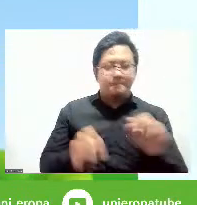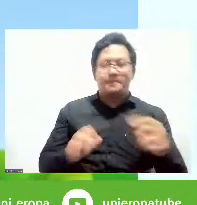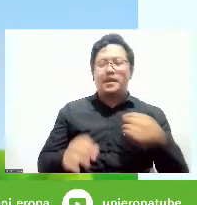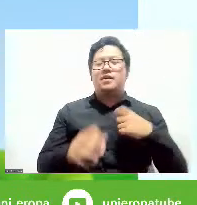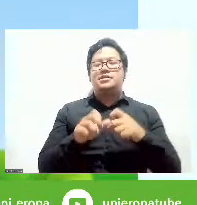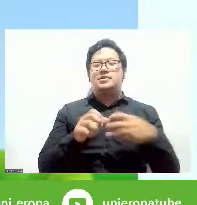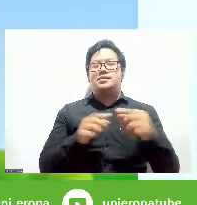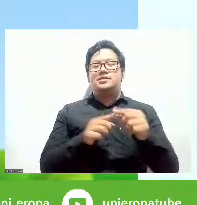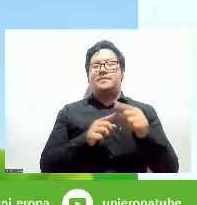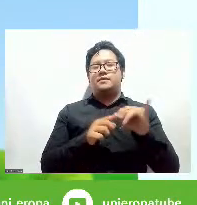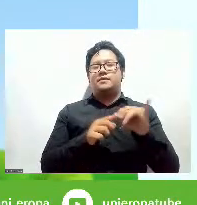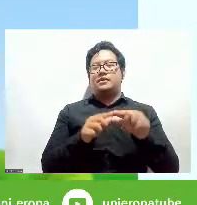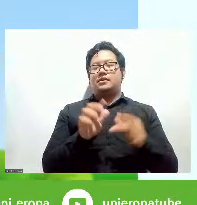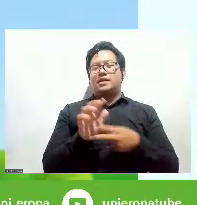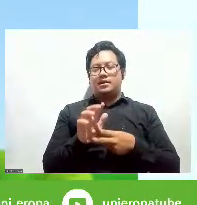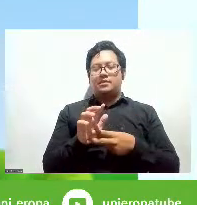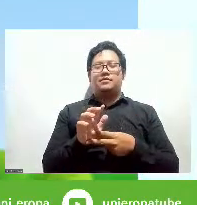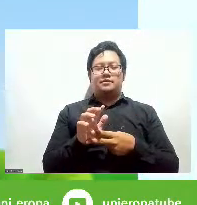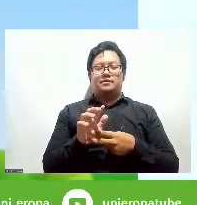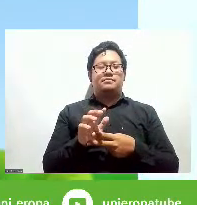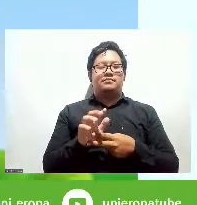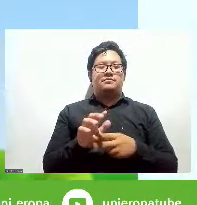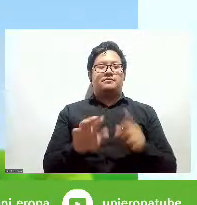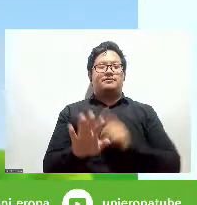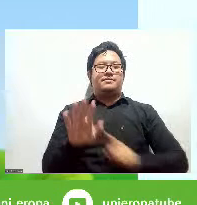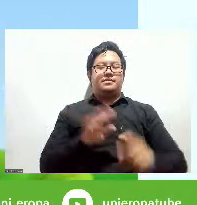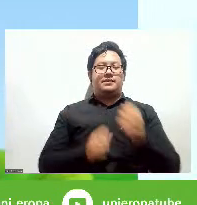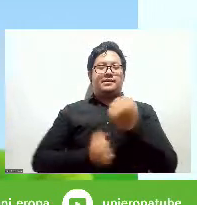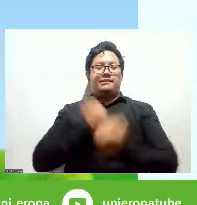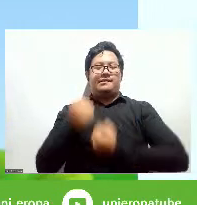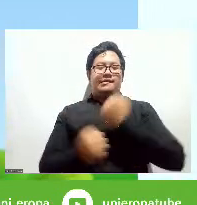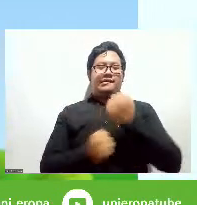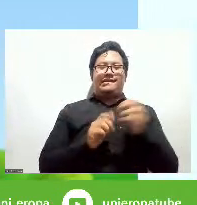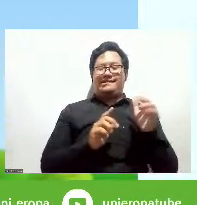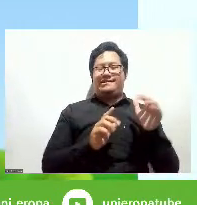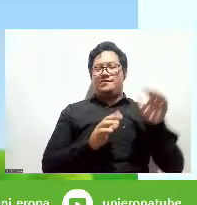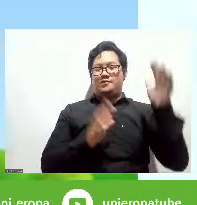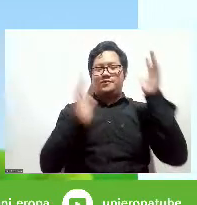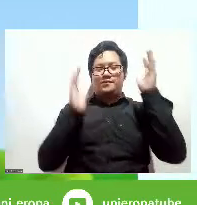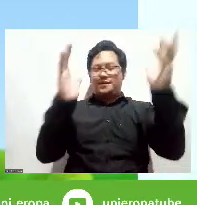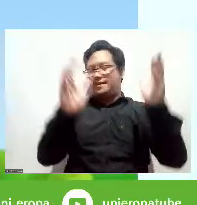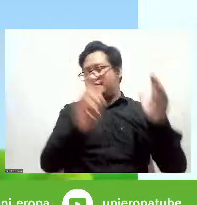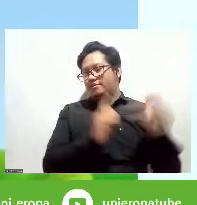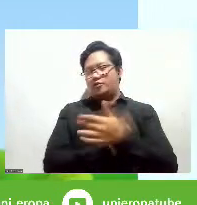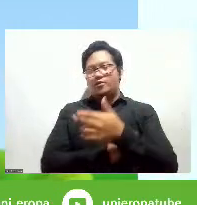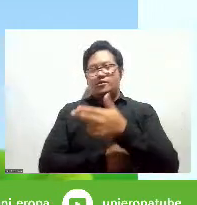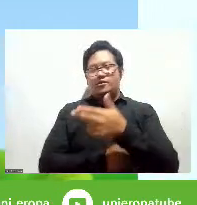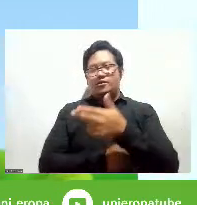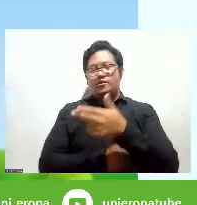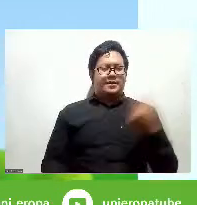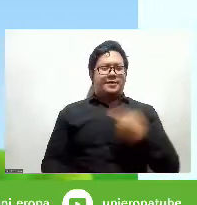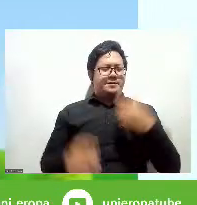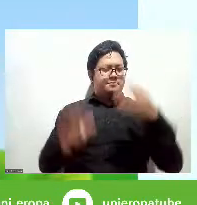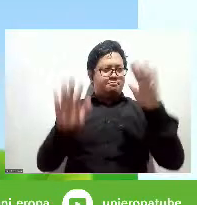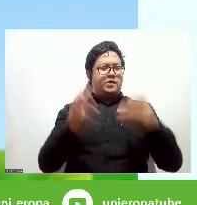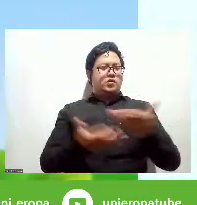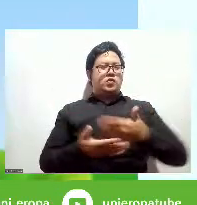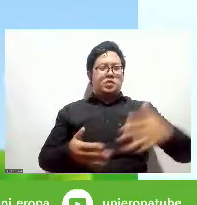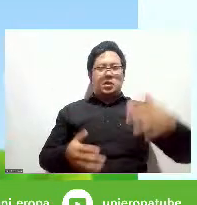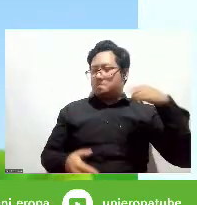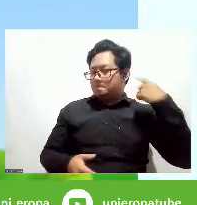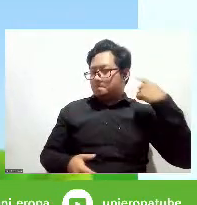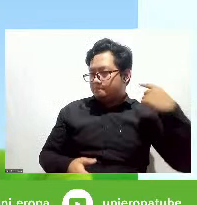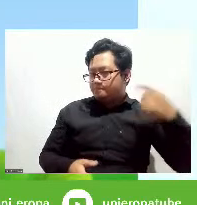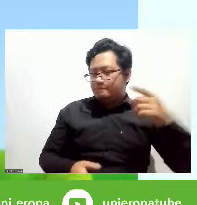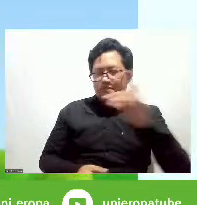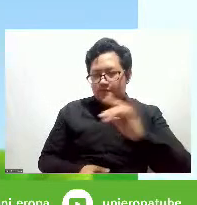hutan Indonesia bagi yang belum kenal semoga jadi kenal kalau banyak bermain di media sosial jadi selama pandem ini kayaknya